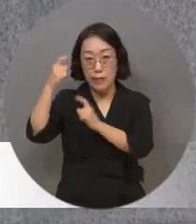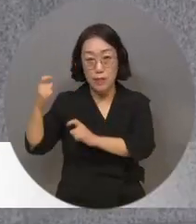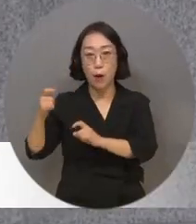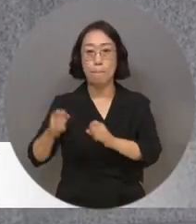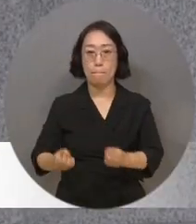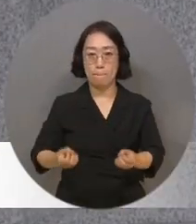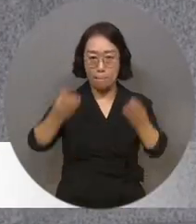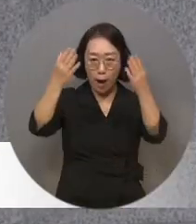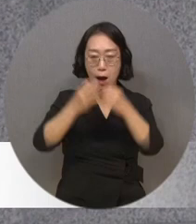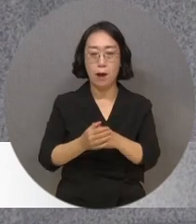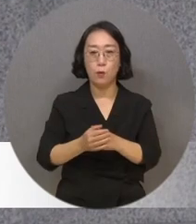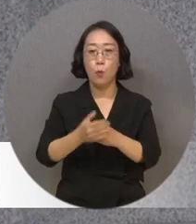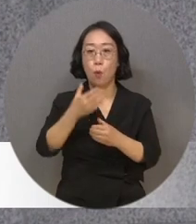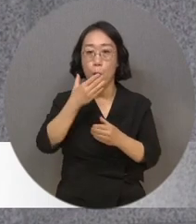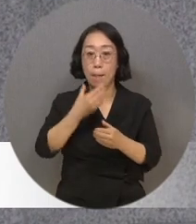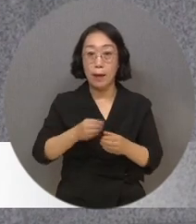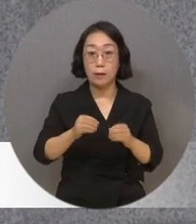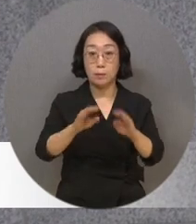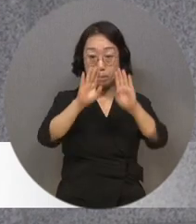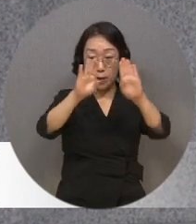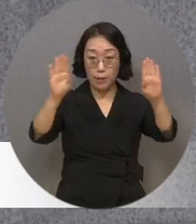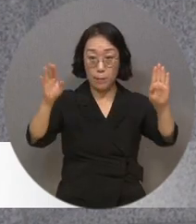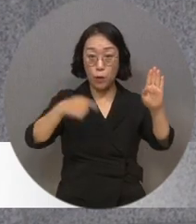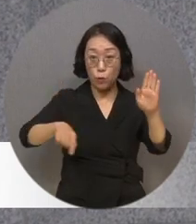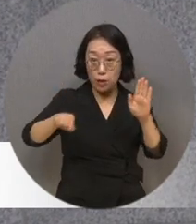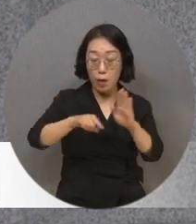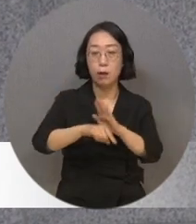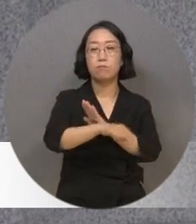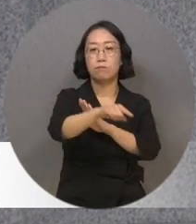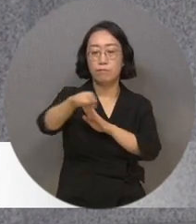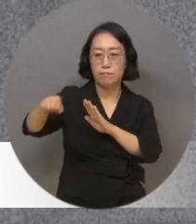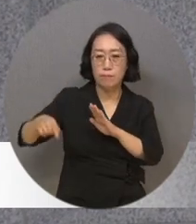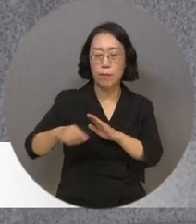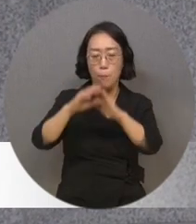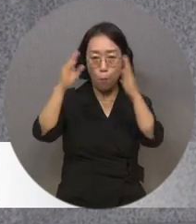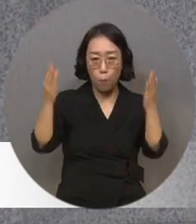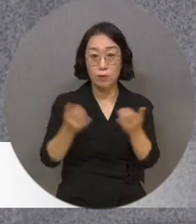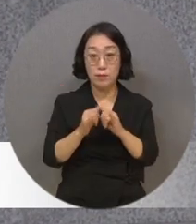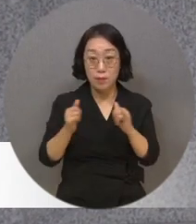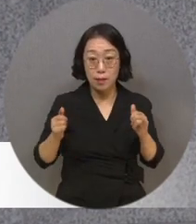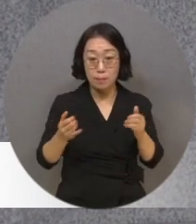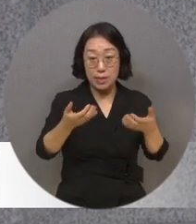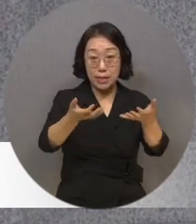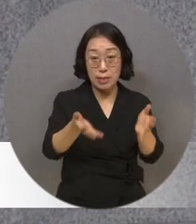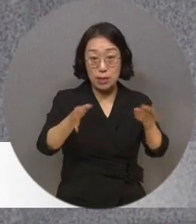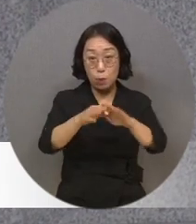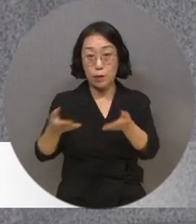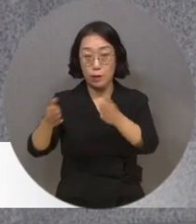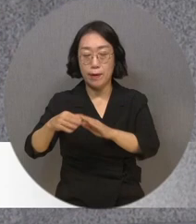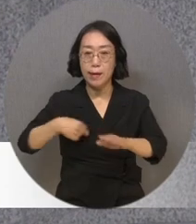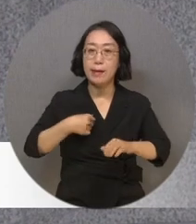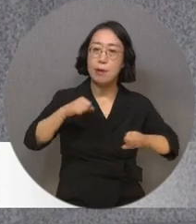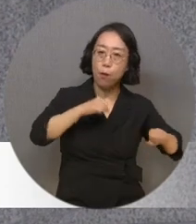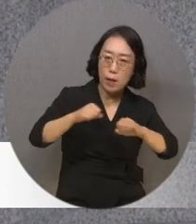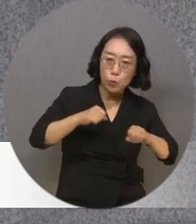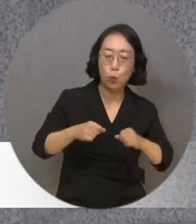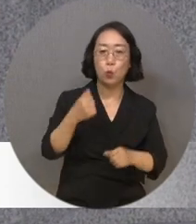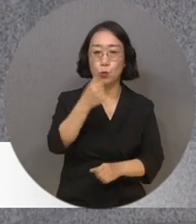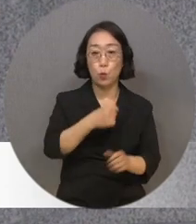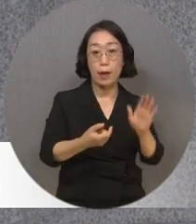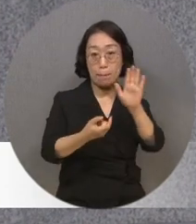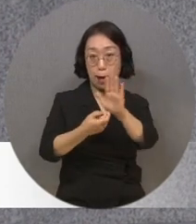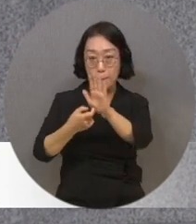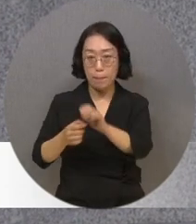복지 박람회를 통해 다양한 사회복지 기관과 단체들이 이번 박람회에서 자신들의 활동을 소개하고